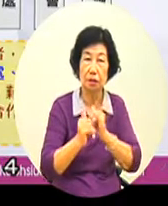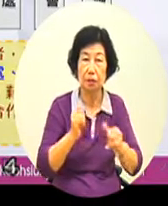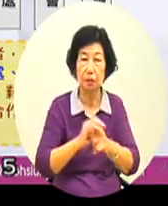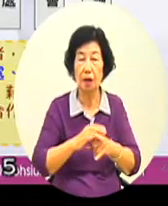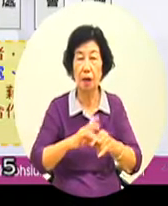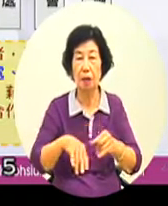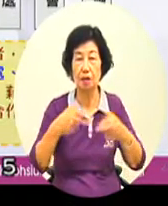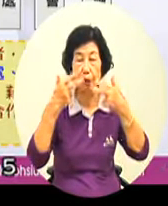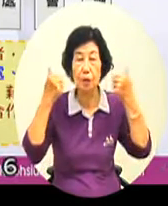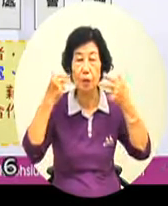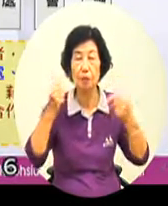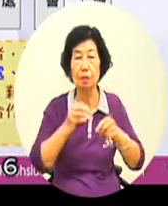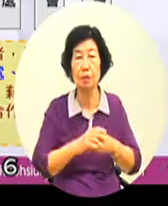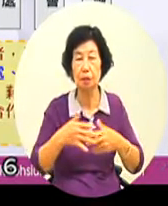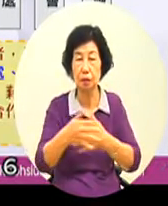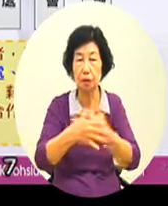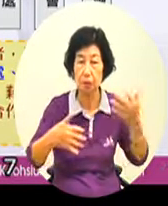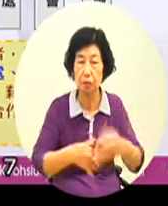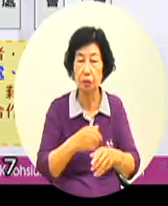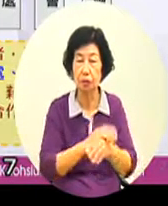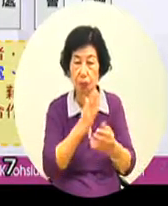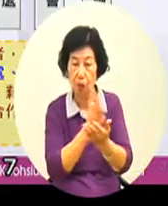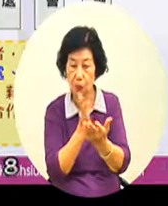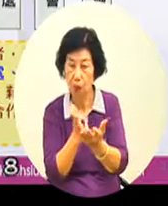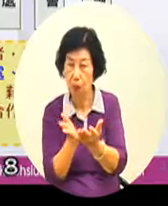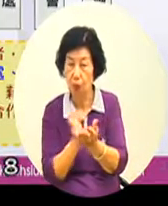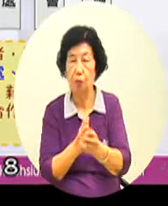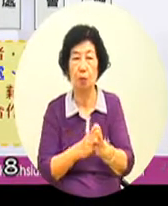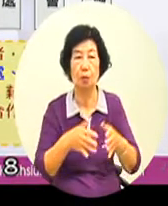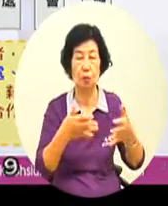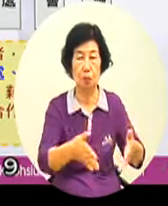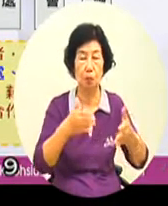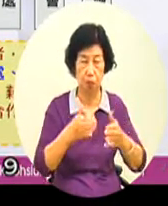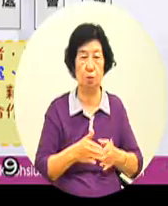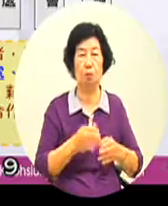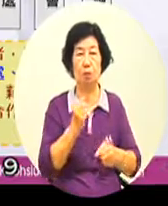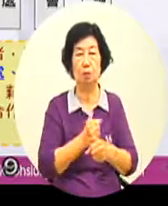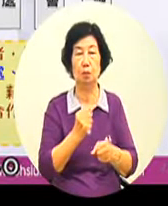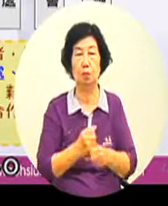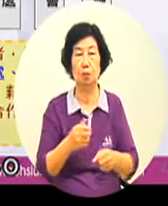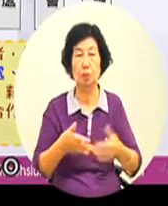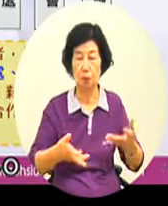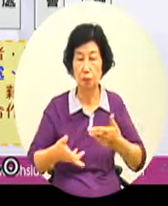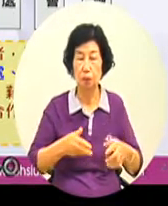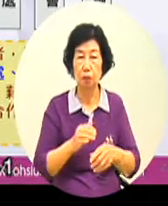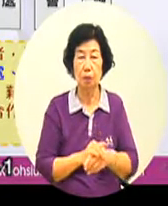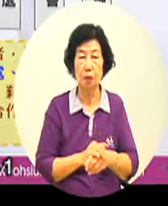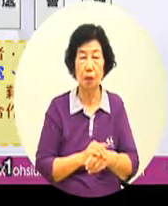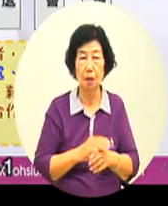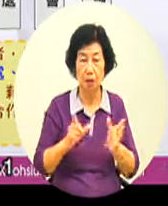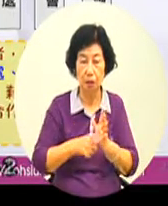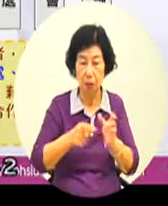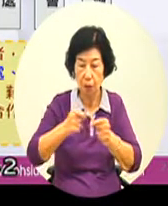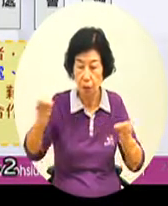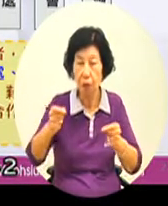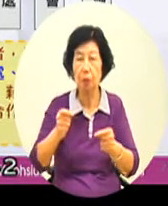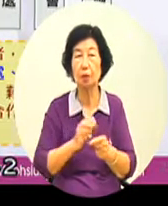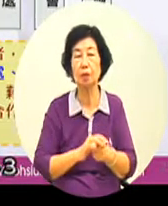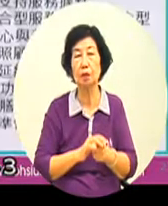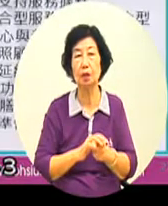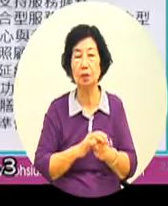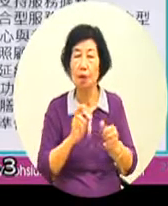民，大家会共同来推动这项非常重要的业务。那我们长照 2.0 在施行之